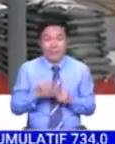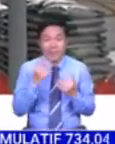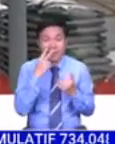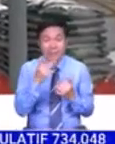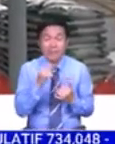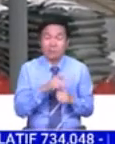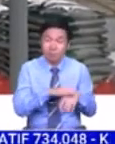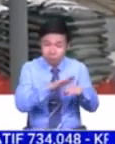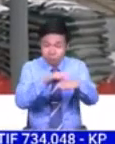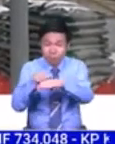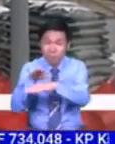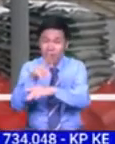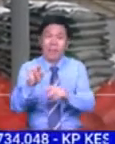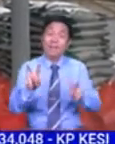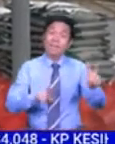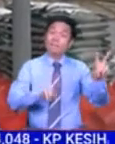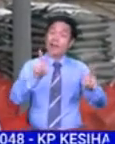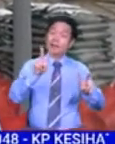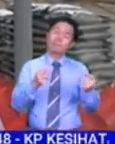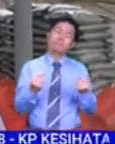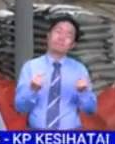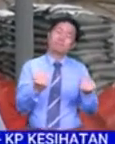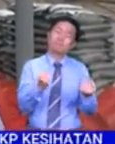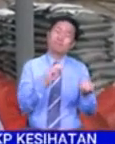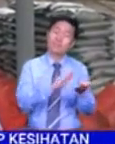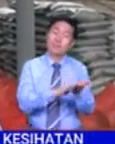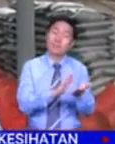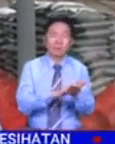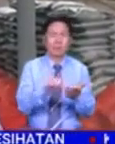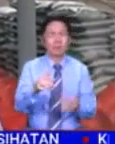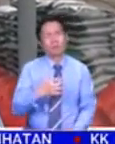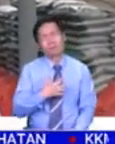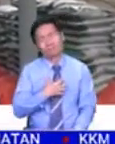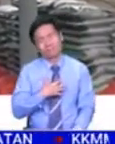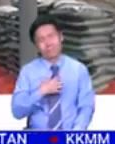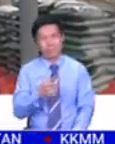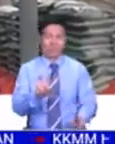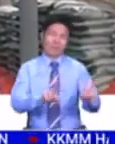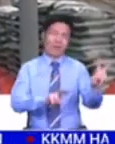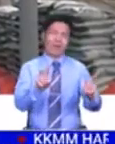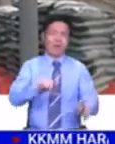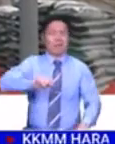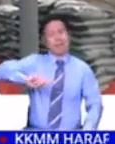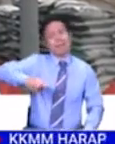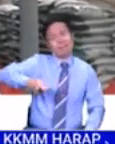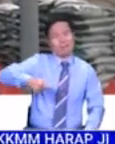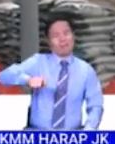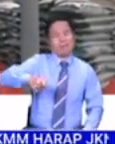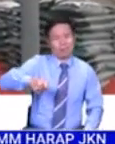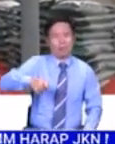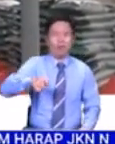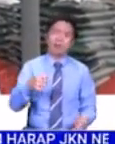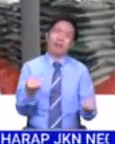ini supaya membawa kenderaan van-van sekolah mereka lah. Dan mereka mengadu van-van dah lama tak start, jadi tak boleh